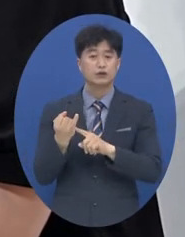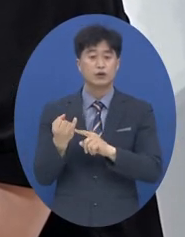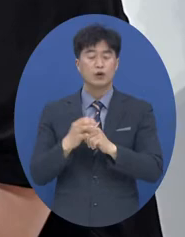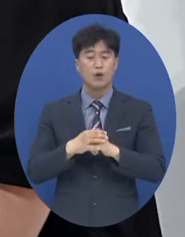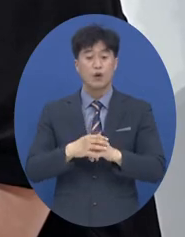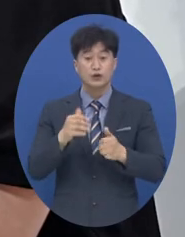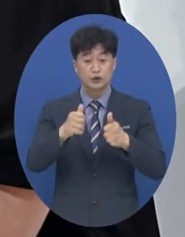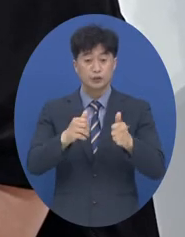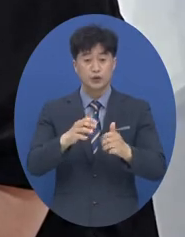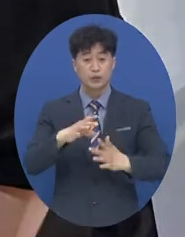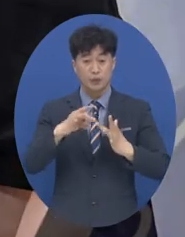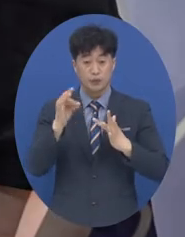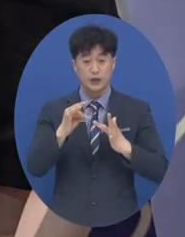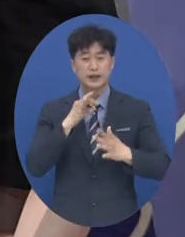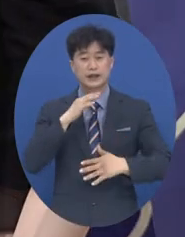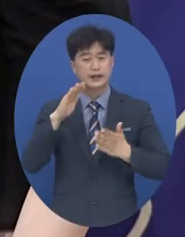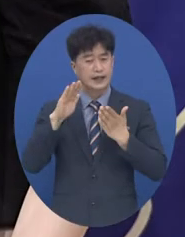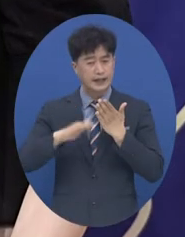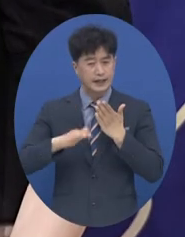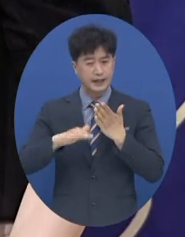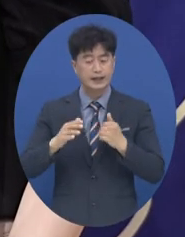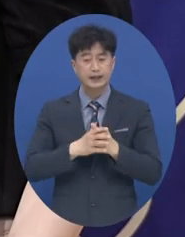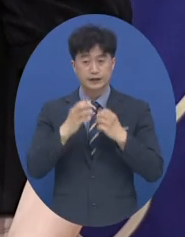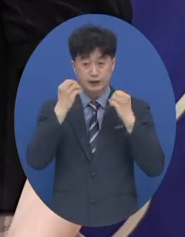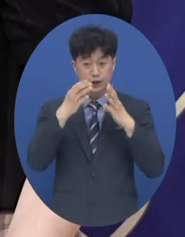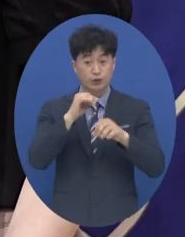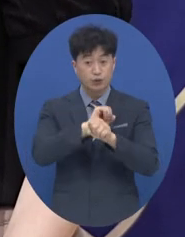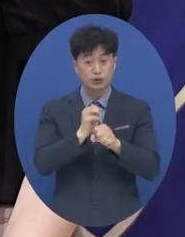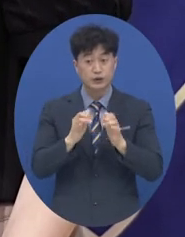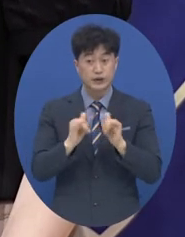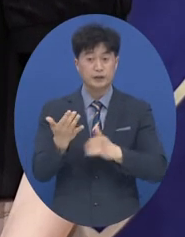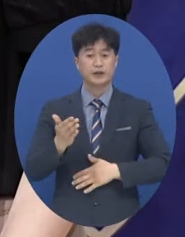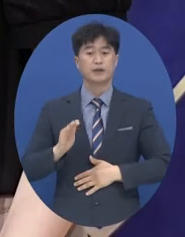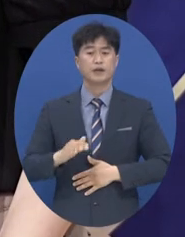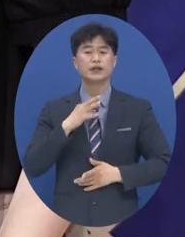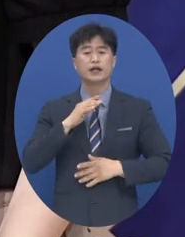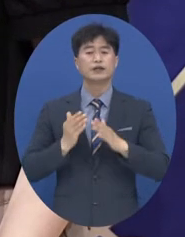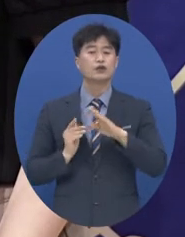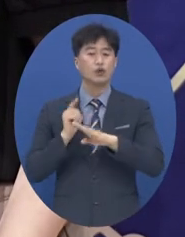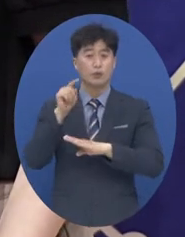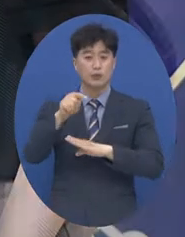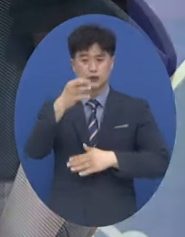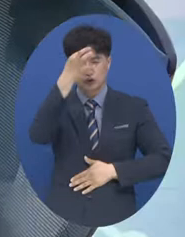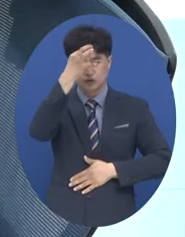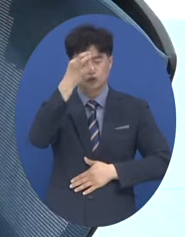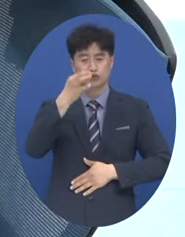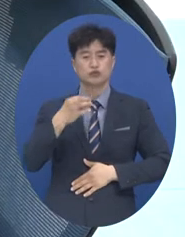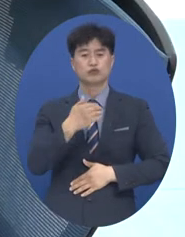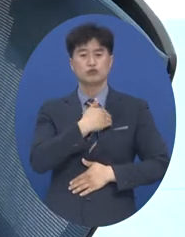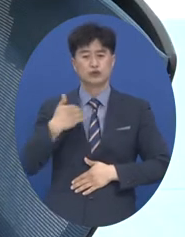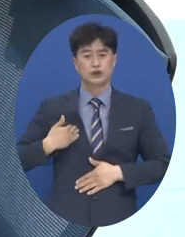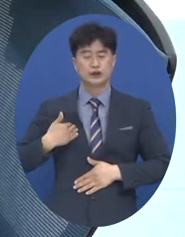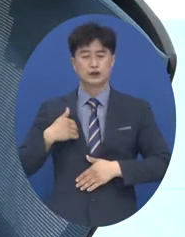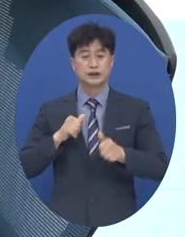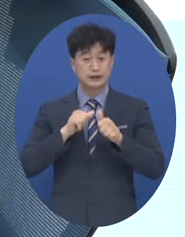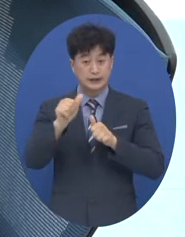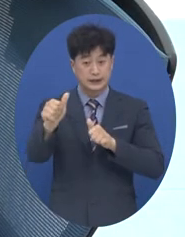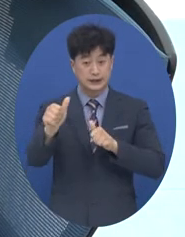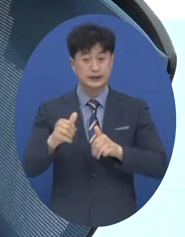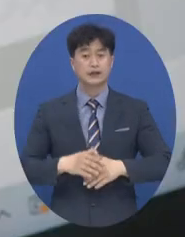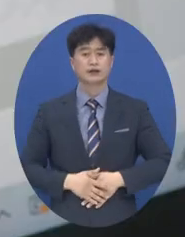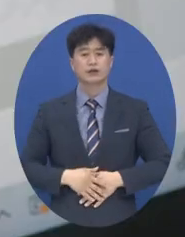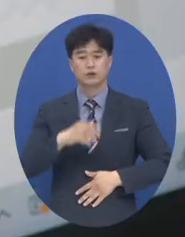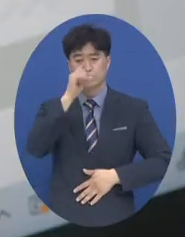오디션에서 뽑힌 최연소 연구자입니다. 새내기 연구원이지만 나이를 뛰어넘어 실력으로 당당히 승부수를